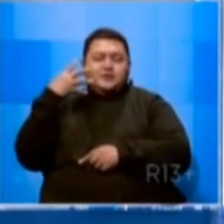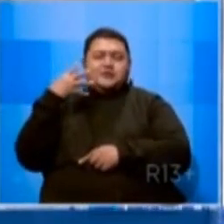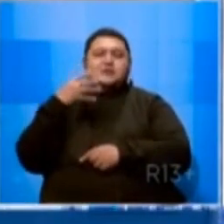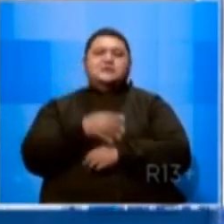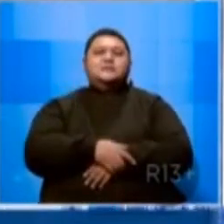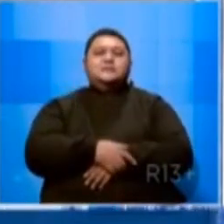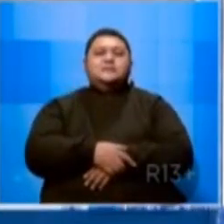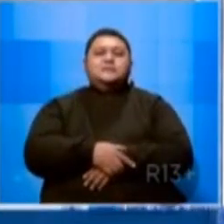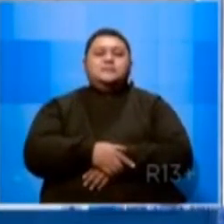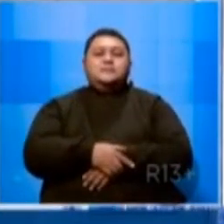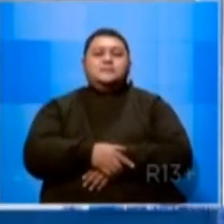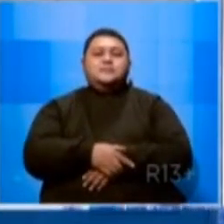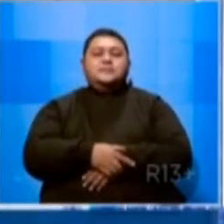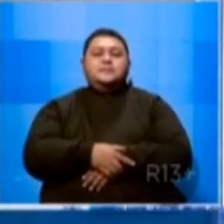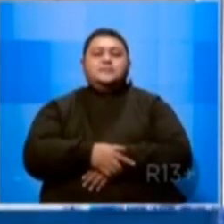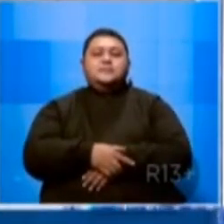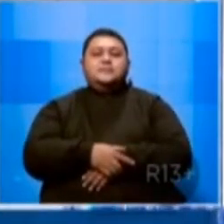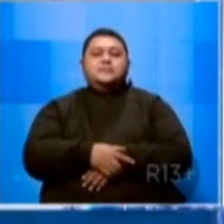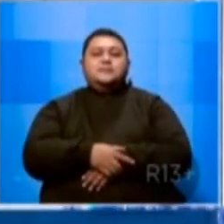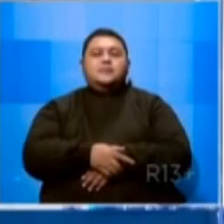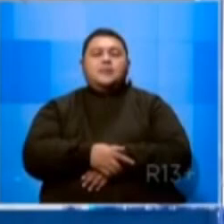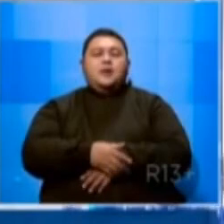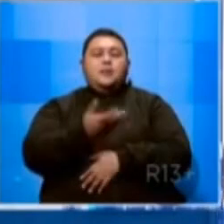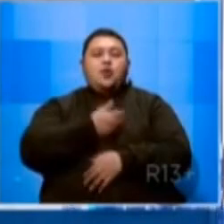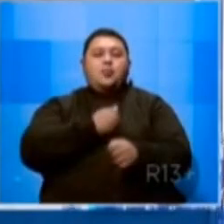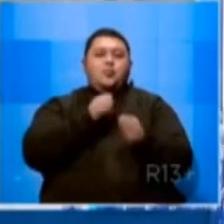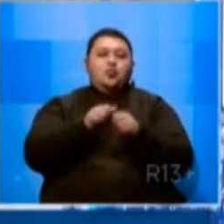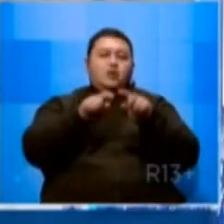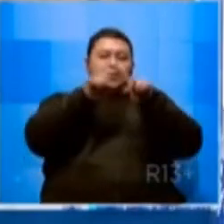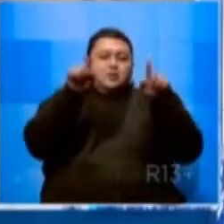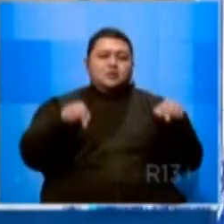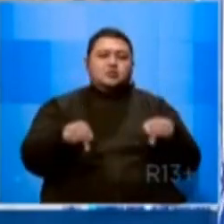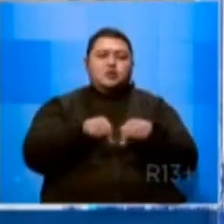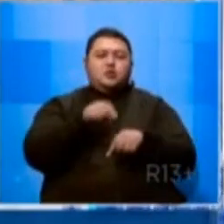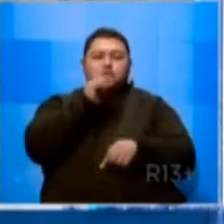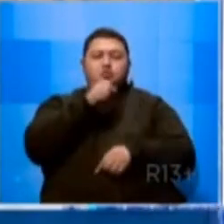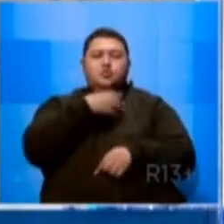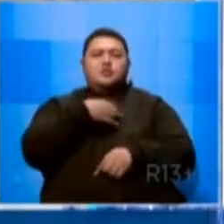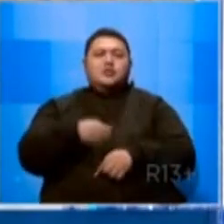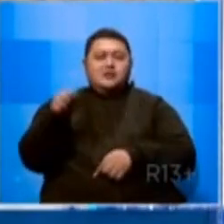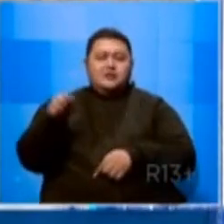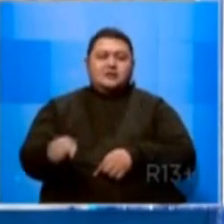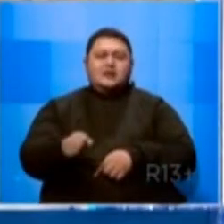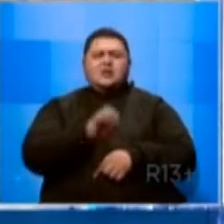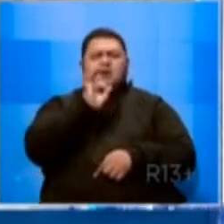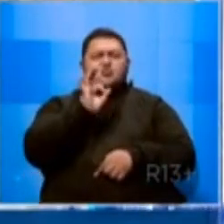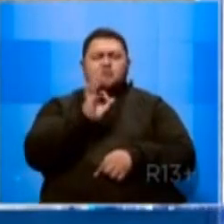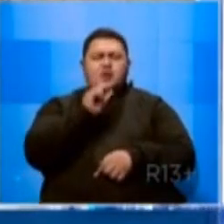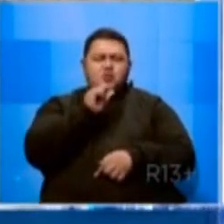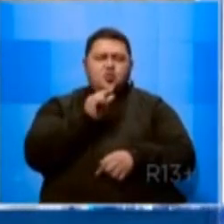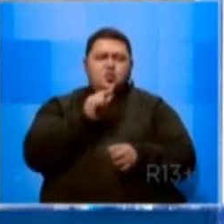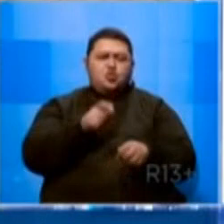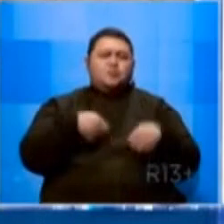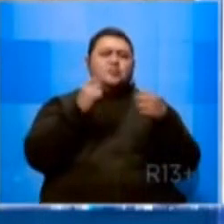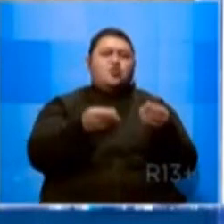Palmer Situmorang dia juga akan membuat suatu surat untuk Kejaksaan agar tidak usah tidak perlu